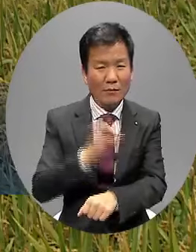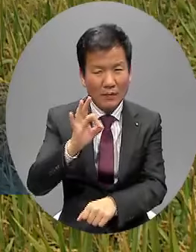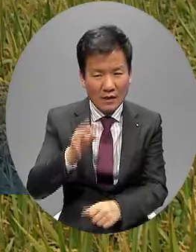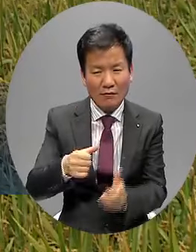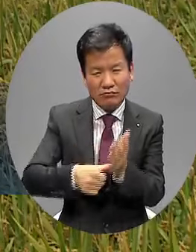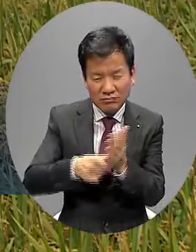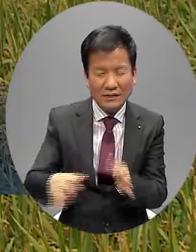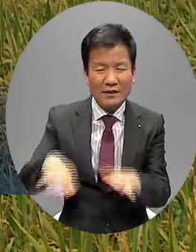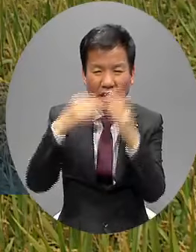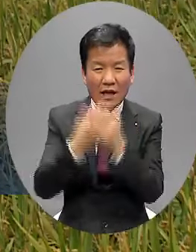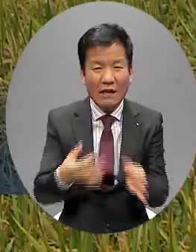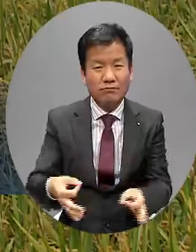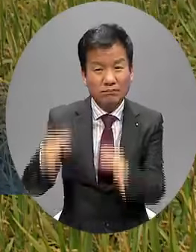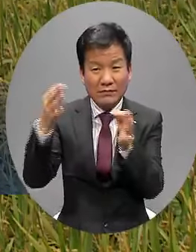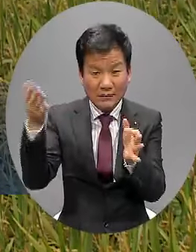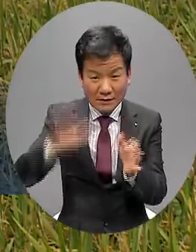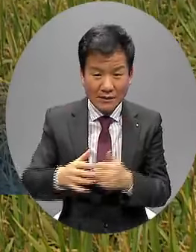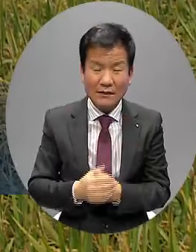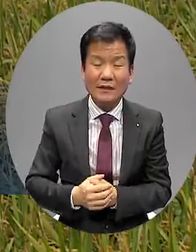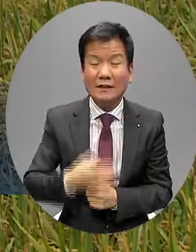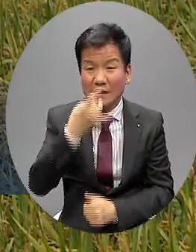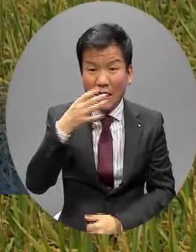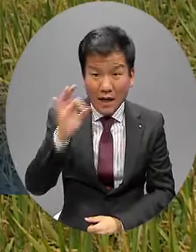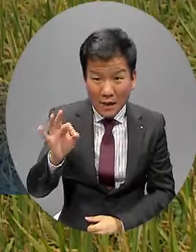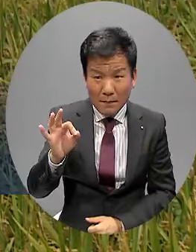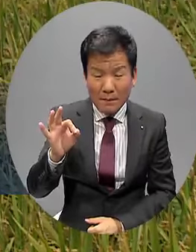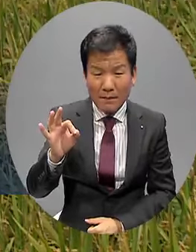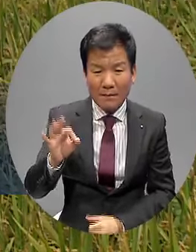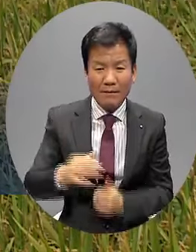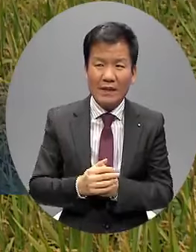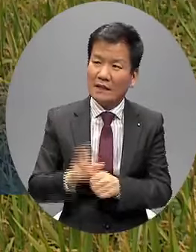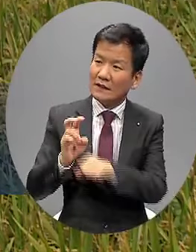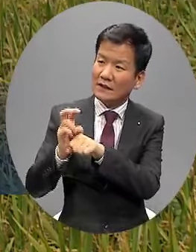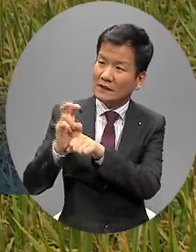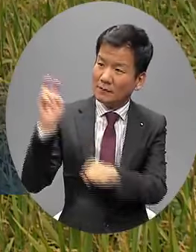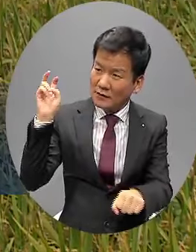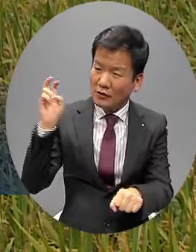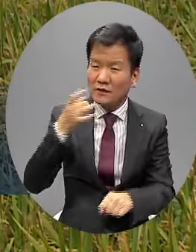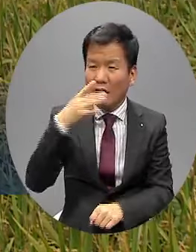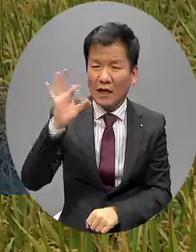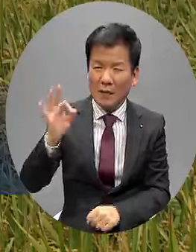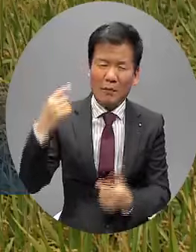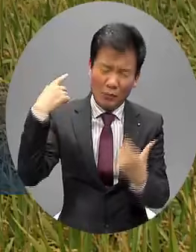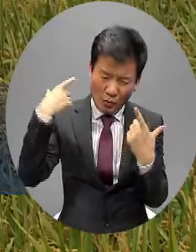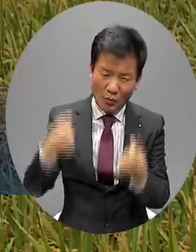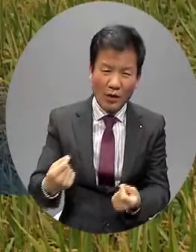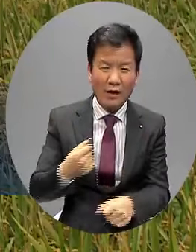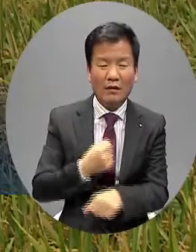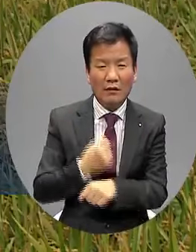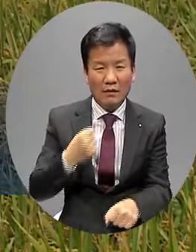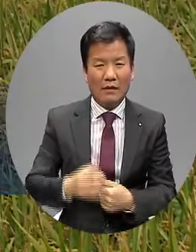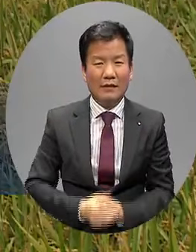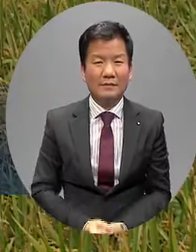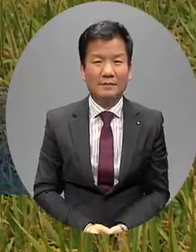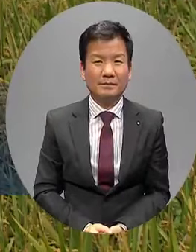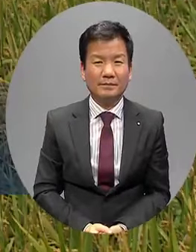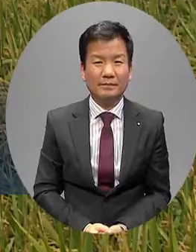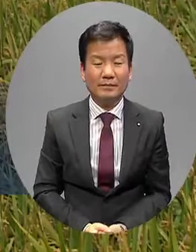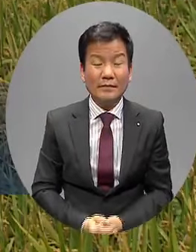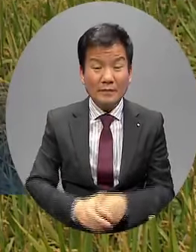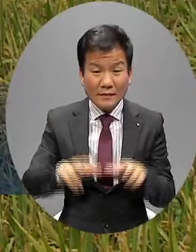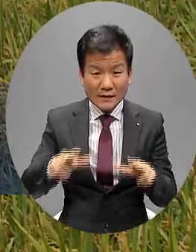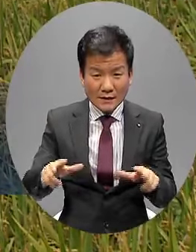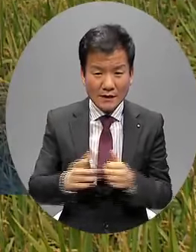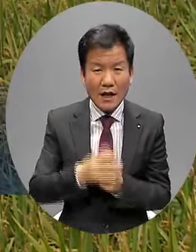상승을 했는데 결론은 저희는 20년 전 쌀값으로 대체하고 있는 거예요.